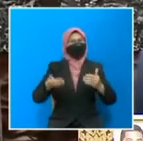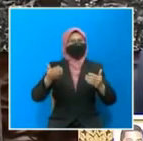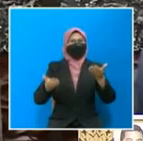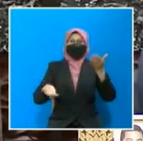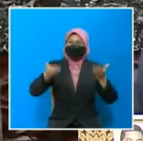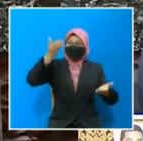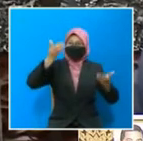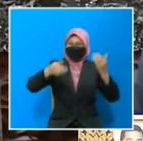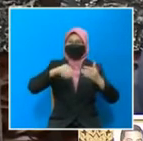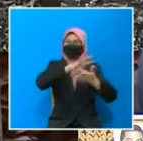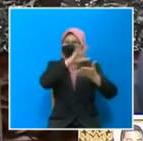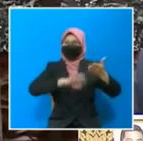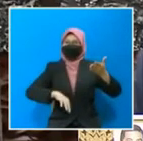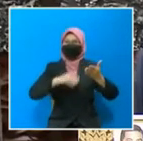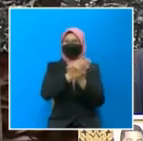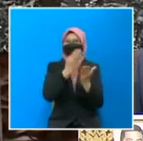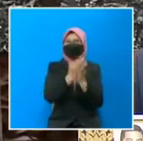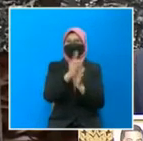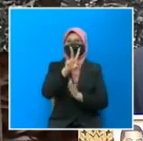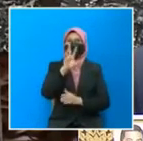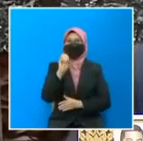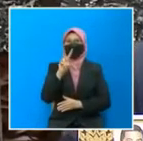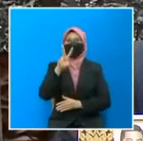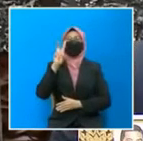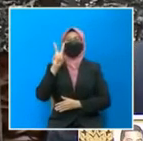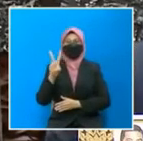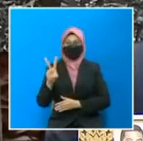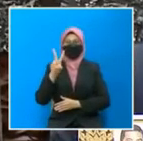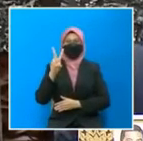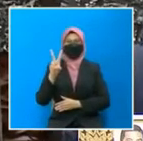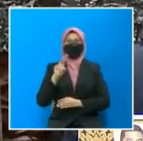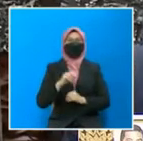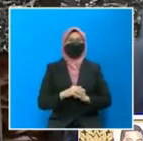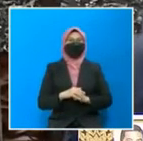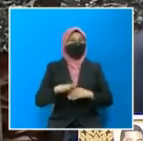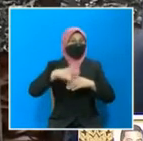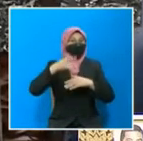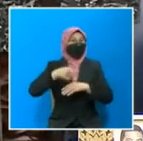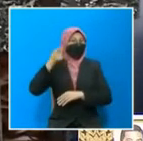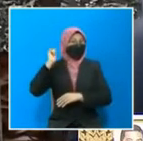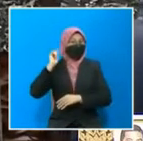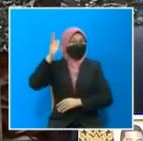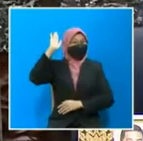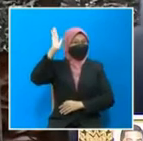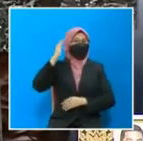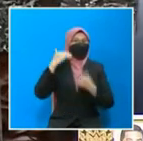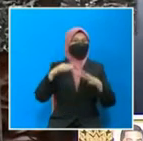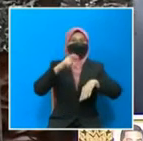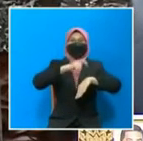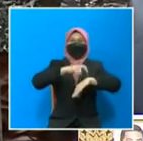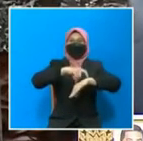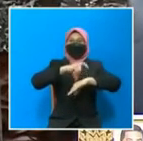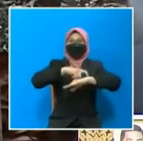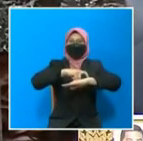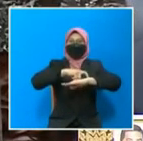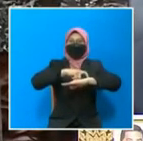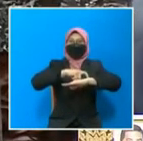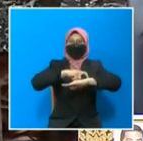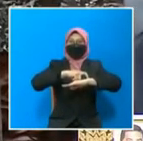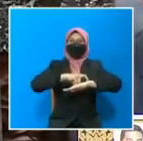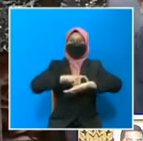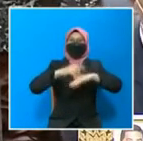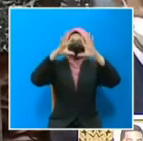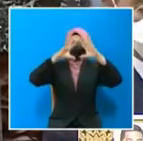dalam rangka bajet 2022 nanti. Seperti yang saya nyatakan pada awal bicara tadi, dalam masa kita menangani krisis